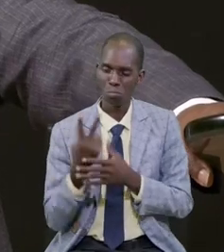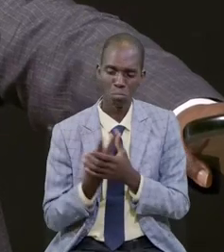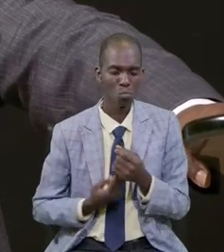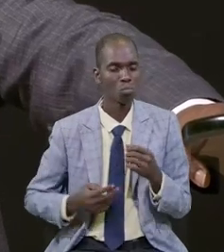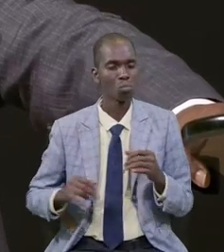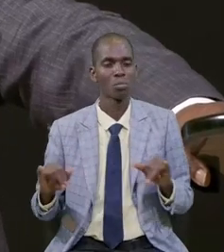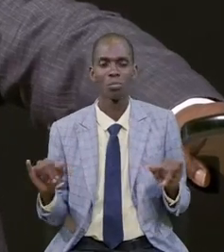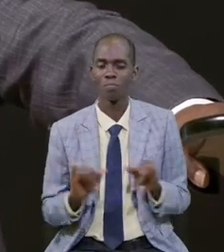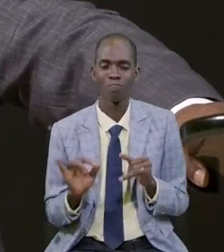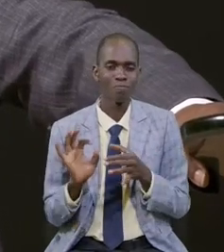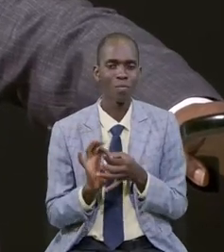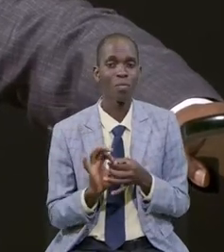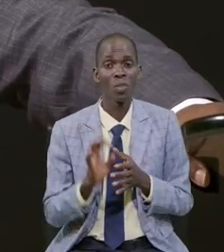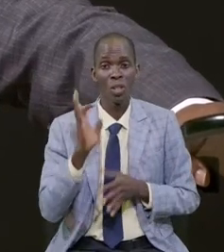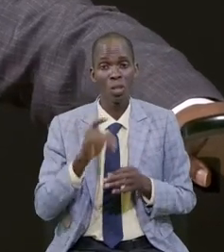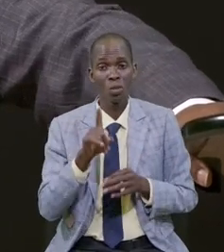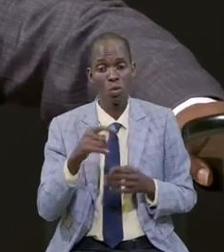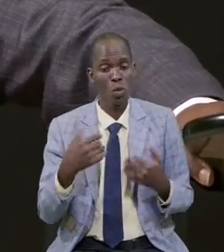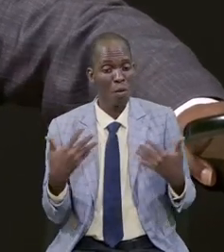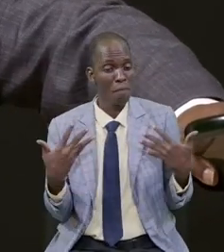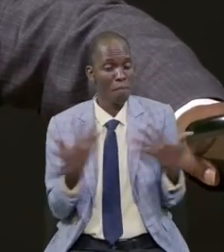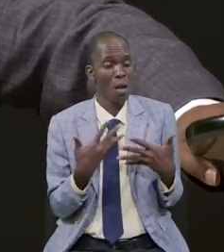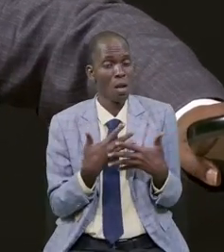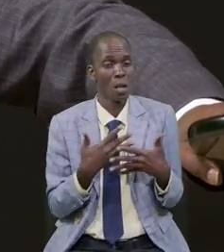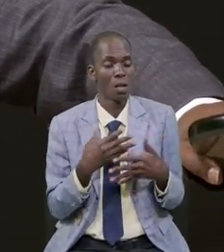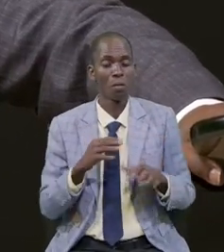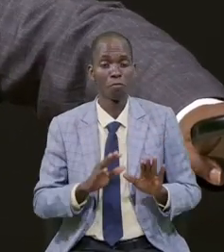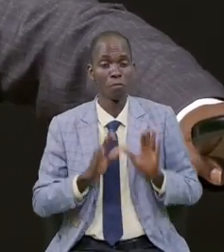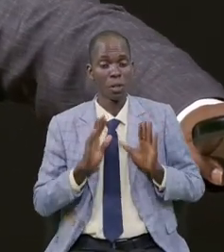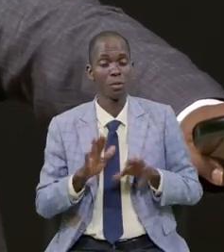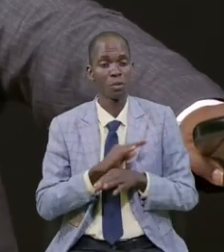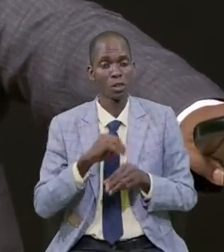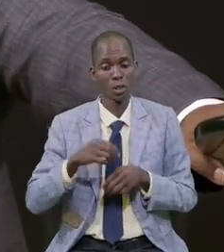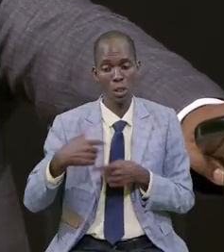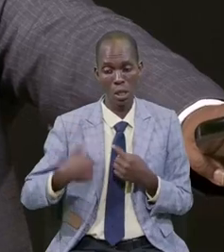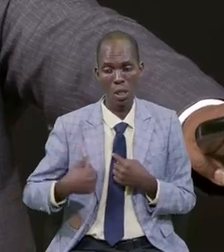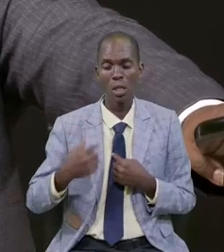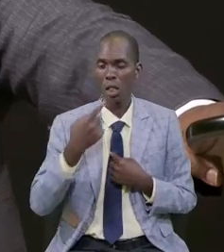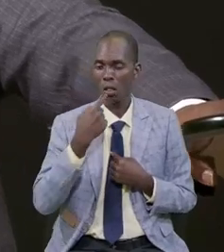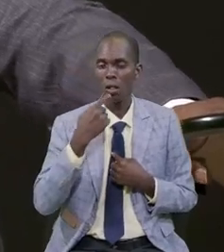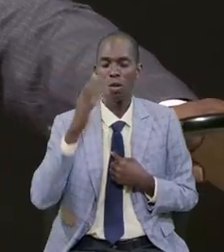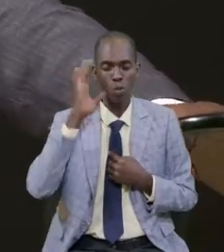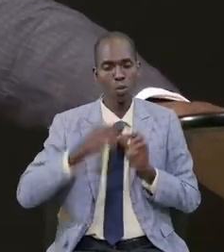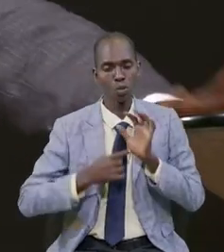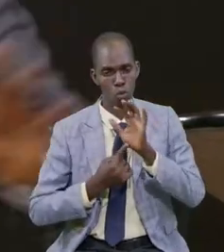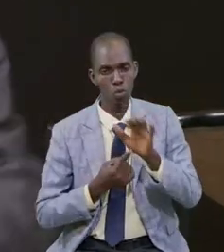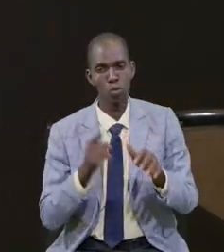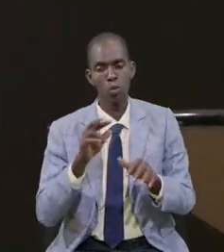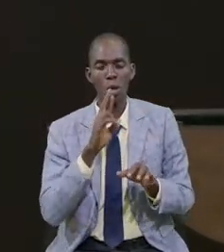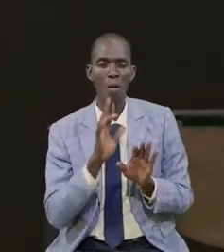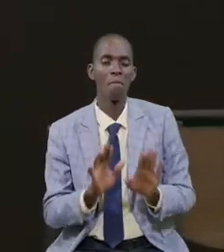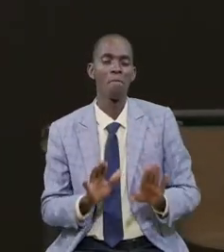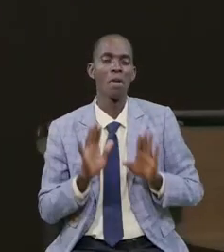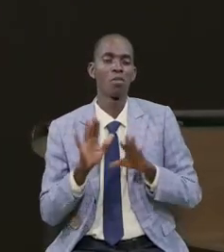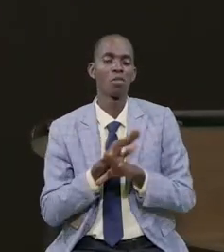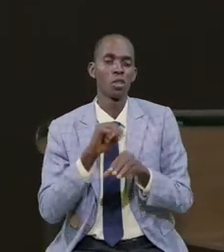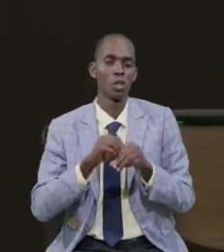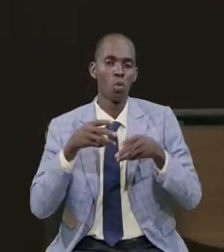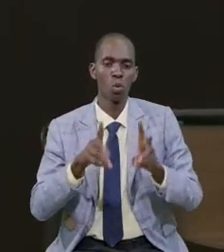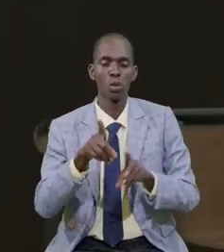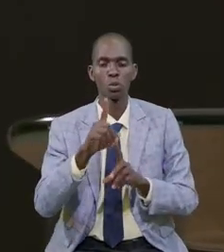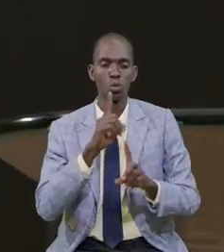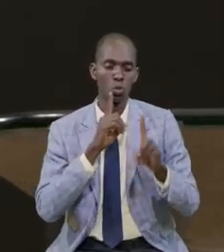Vous avez le cœur peureux, votre langue va en dire long. Votre langue va vous trahir.